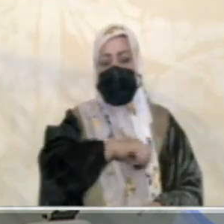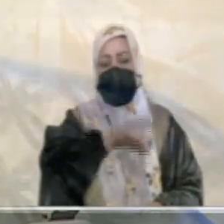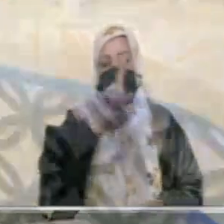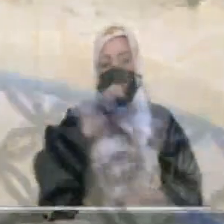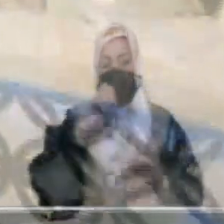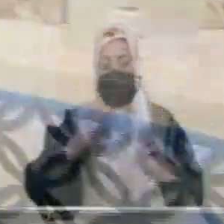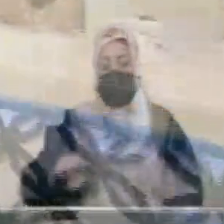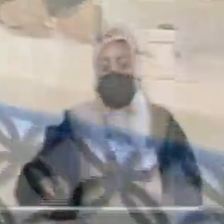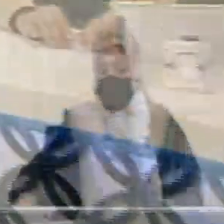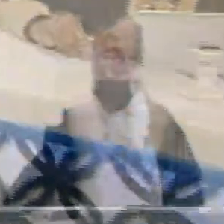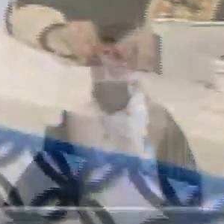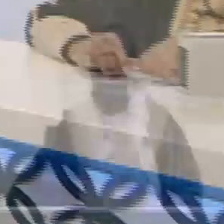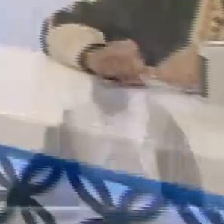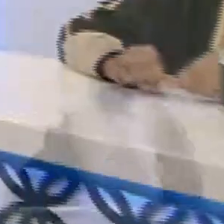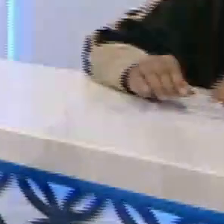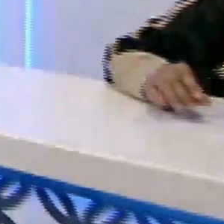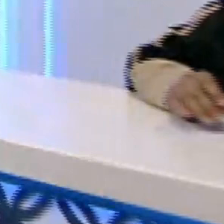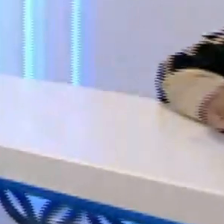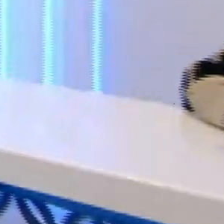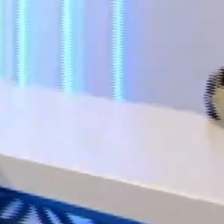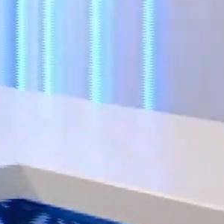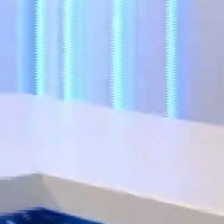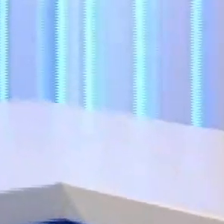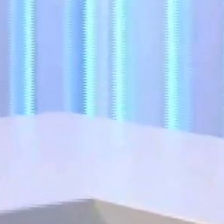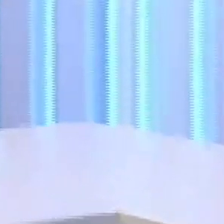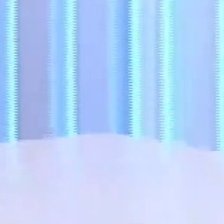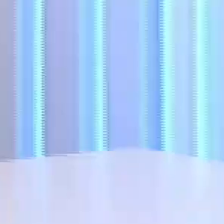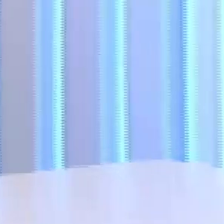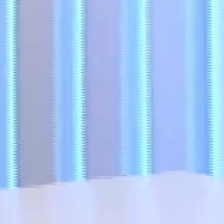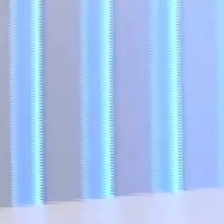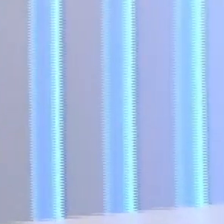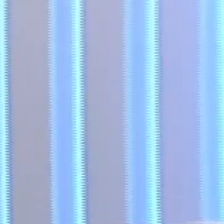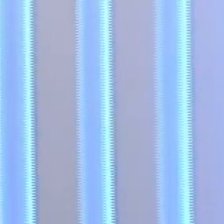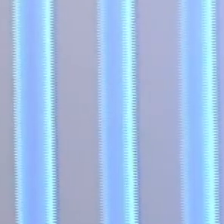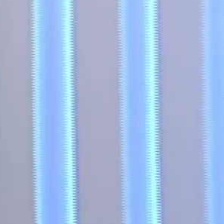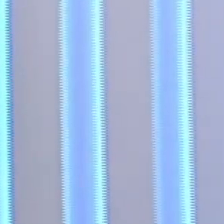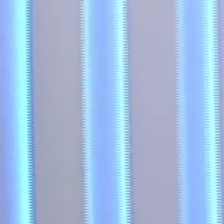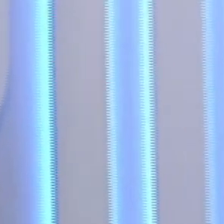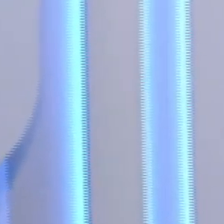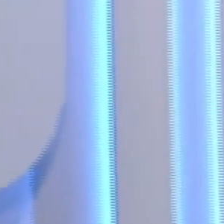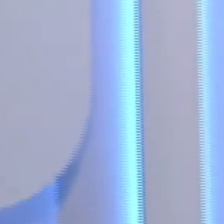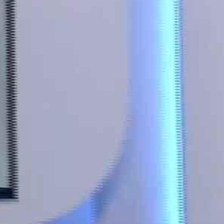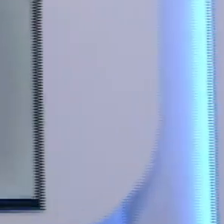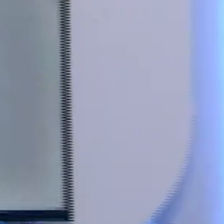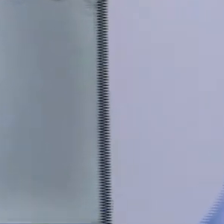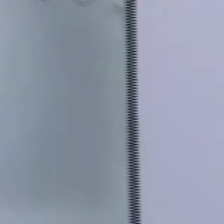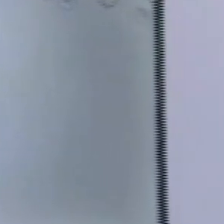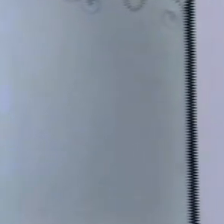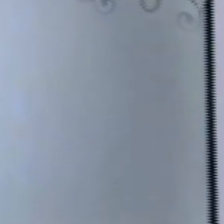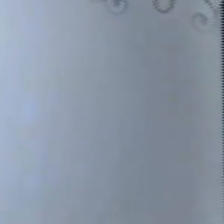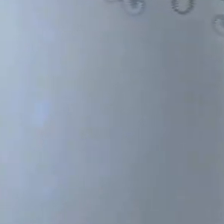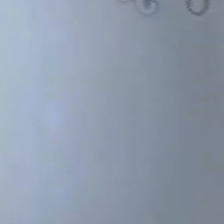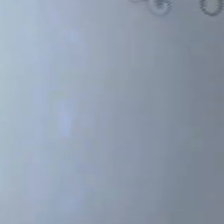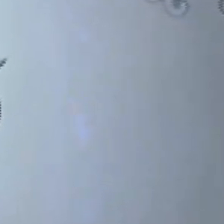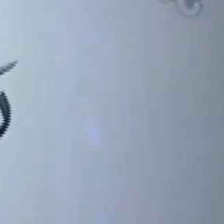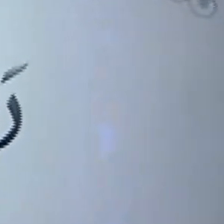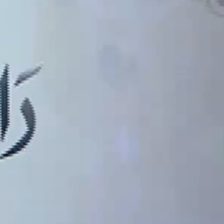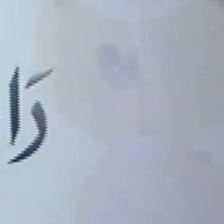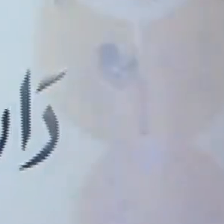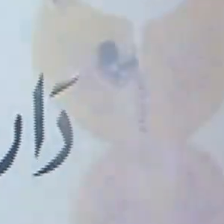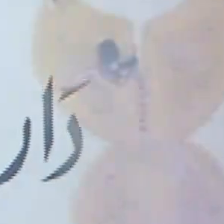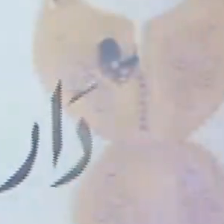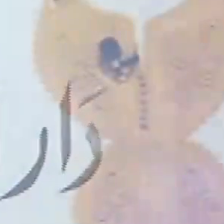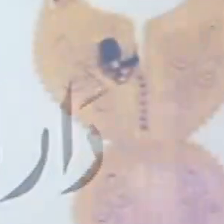تحيل مدارك ظلماء لقد جاءهم يدا وشاورهم